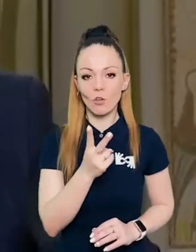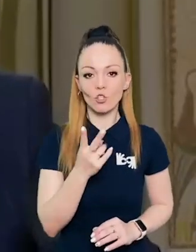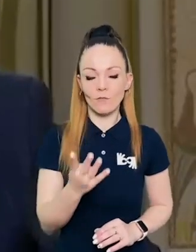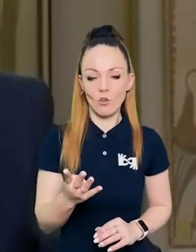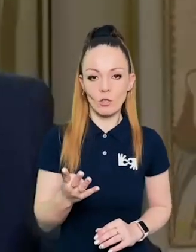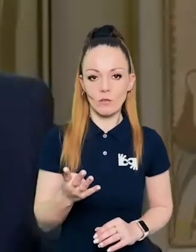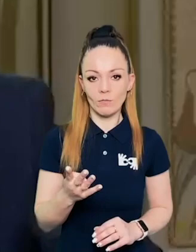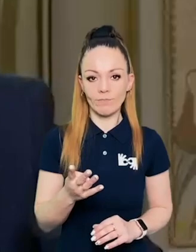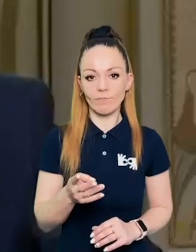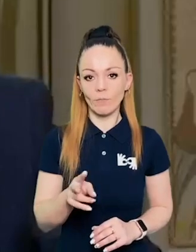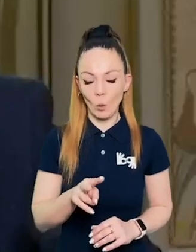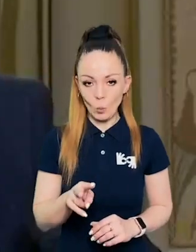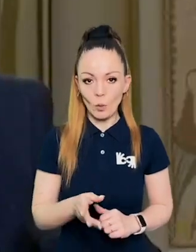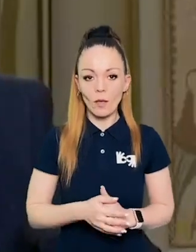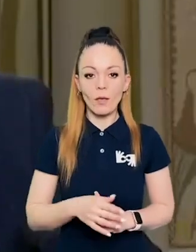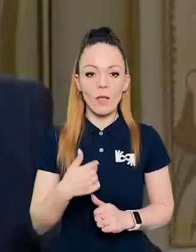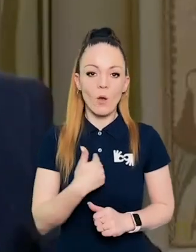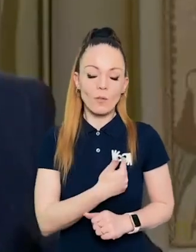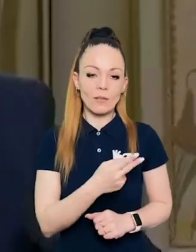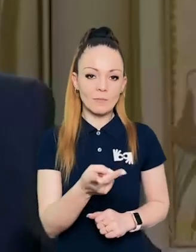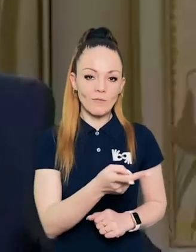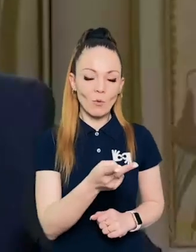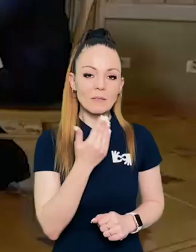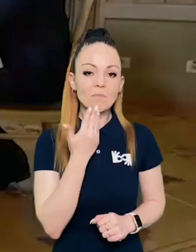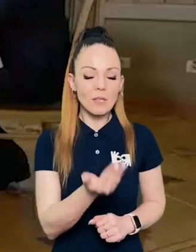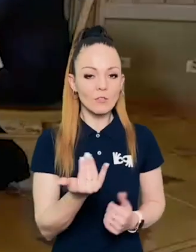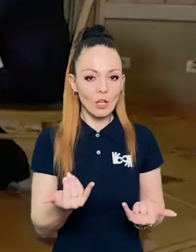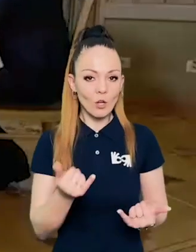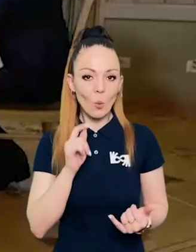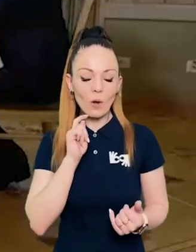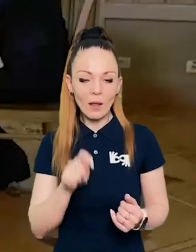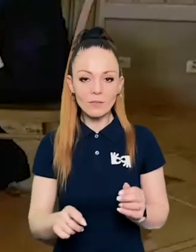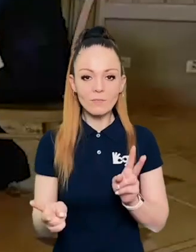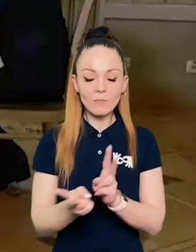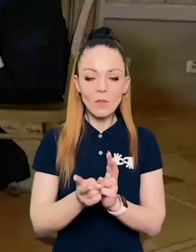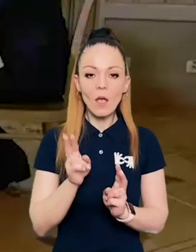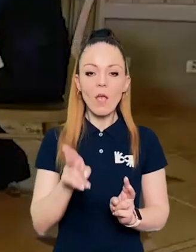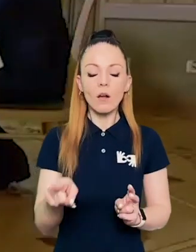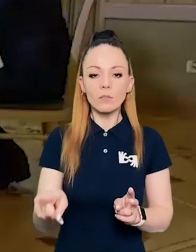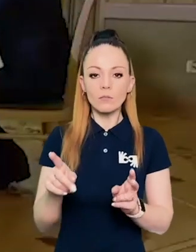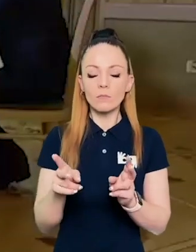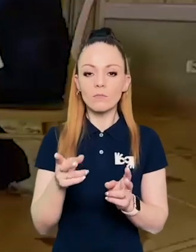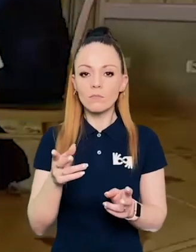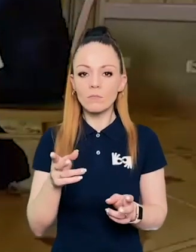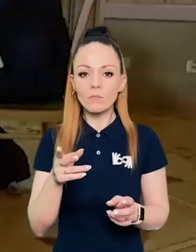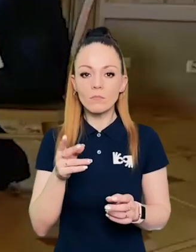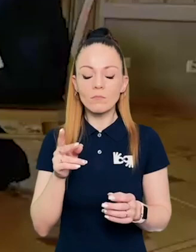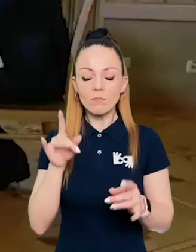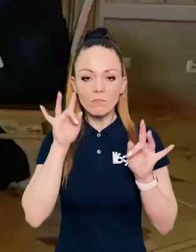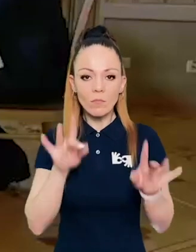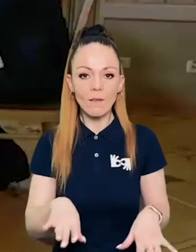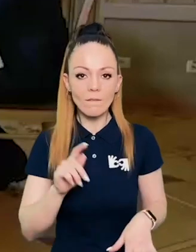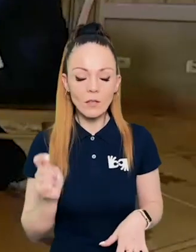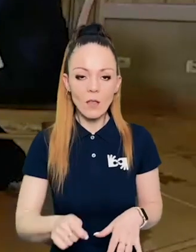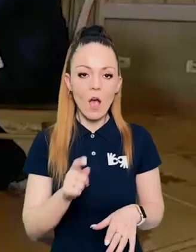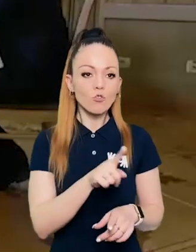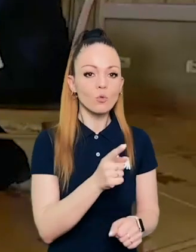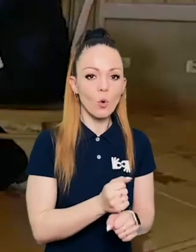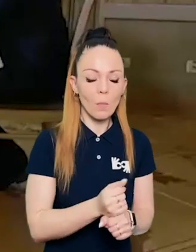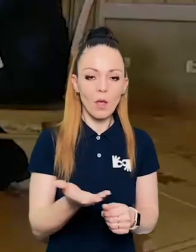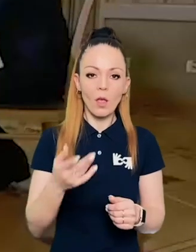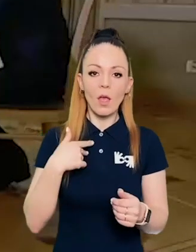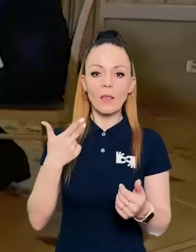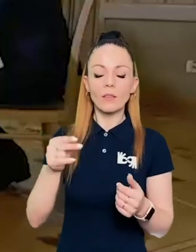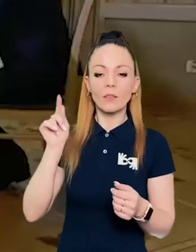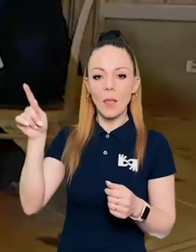І я би хотіла вас двох спитати. Знаєте, зараз українці, коли зустрічаються, і перше питання – де тебе застала війна? Де ти був? Що